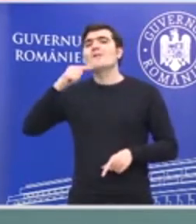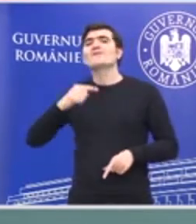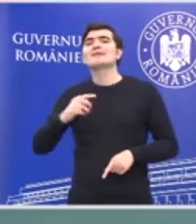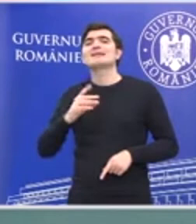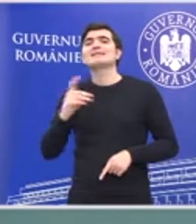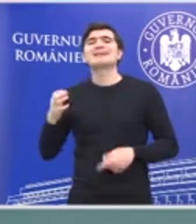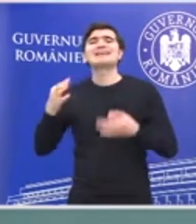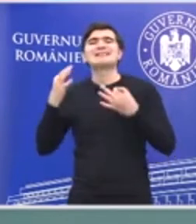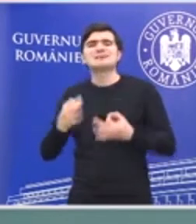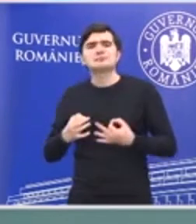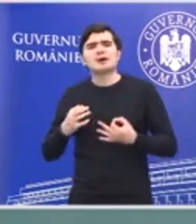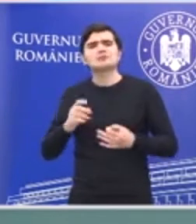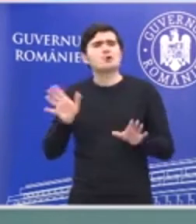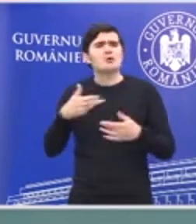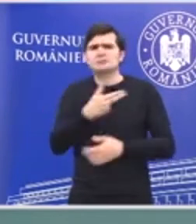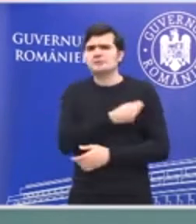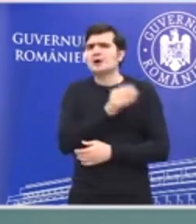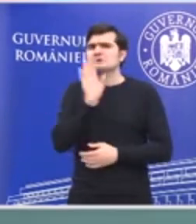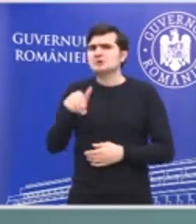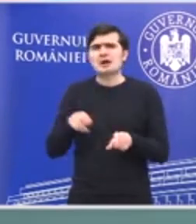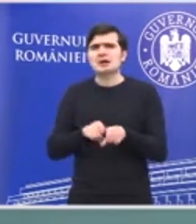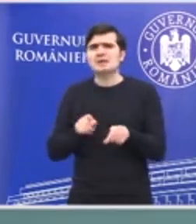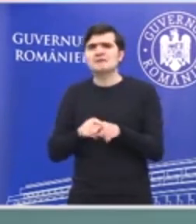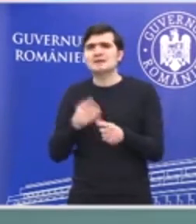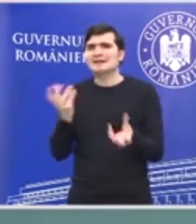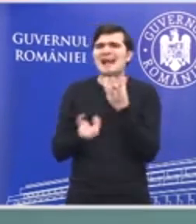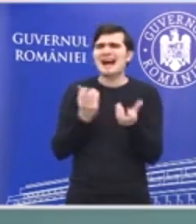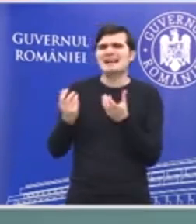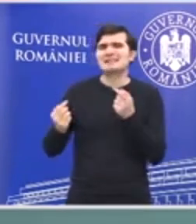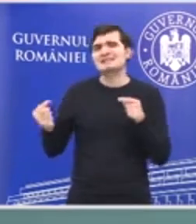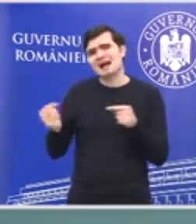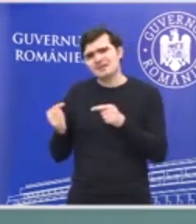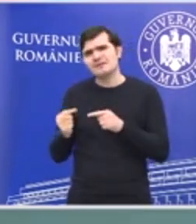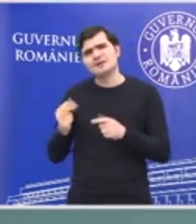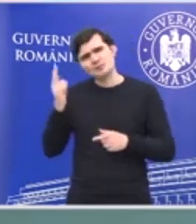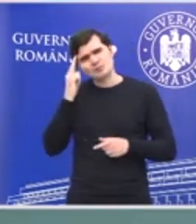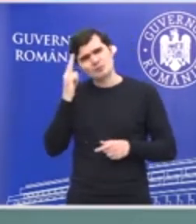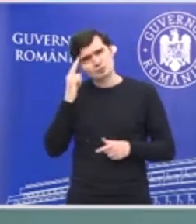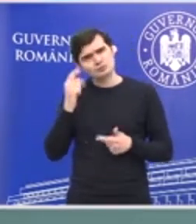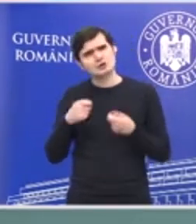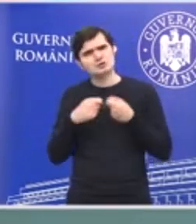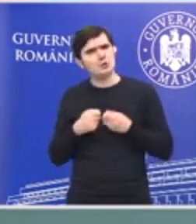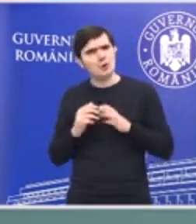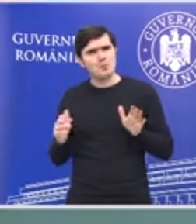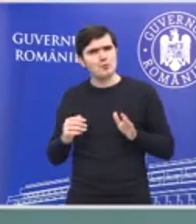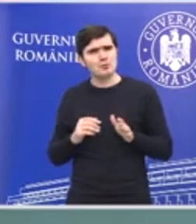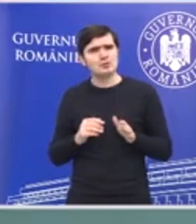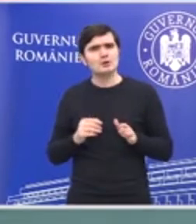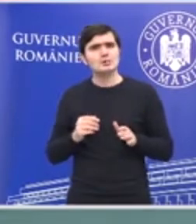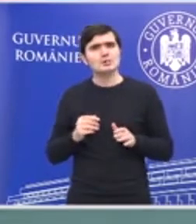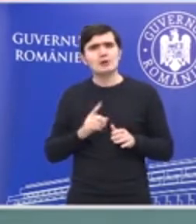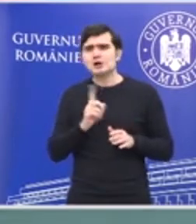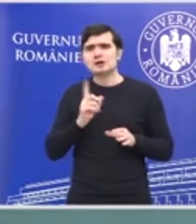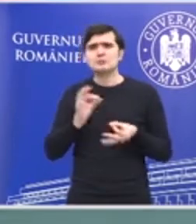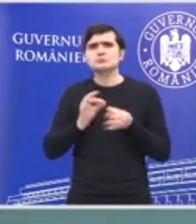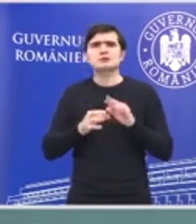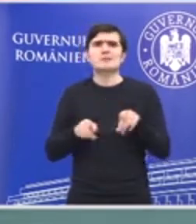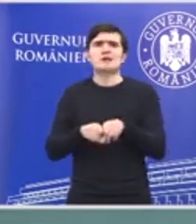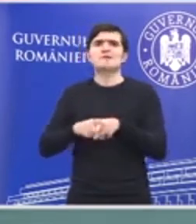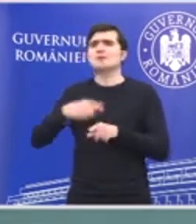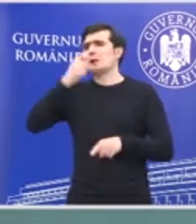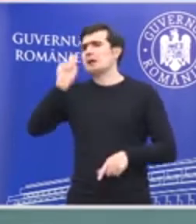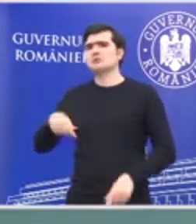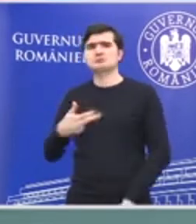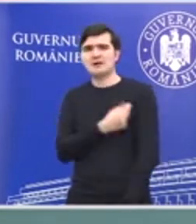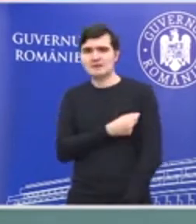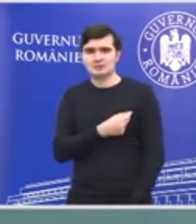Are anumite reacții adverse care sunt cunoscute, sunt anticipate, sunt reacțiile comune. Asta nu înseamnă că nu ne vom vaccina. Gândiți-vă la efectele pe